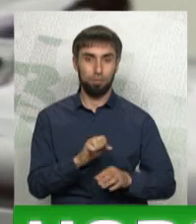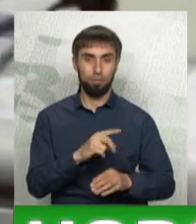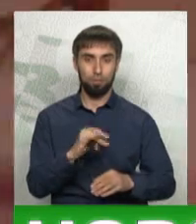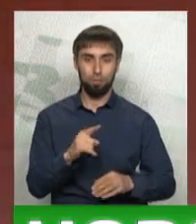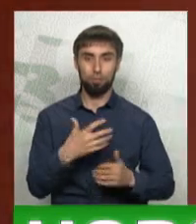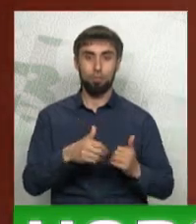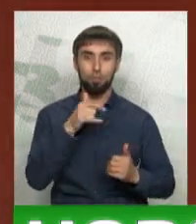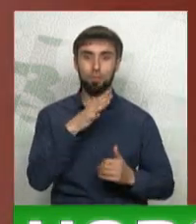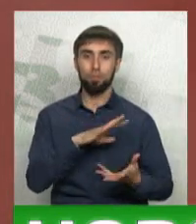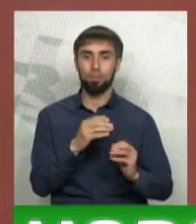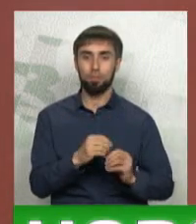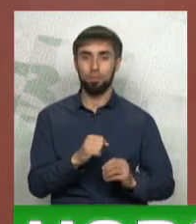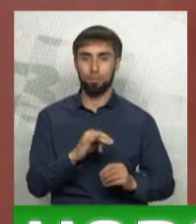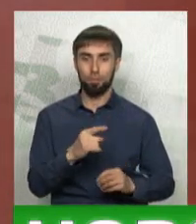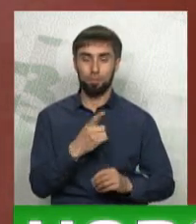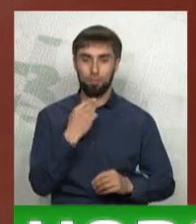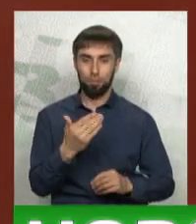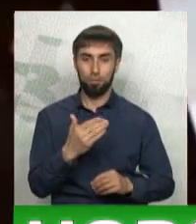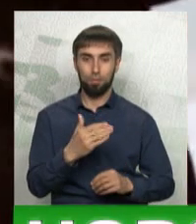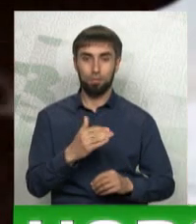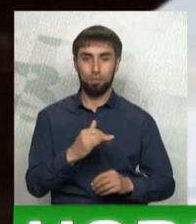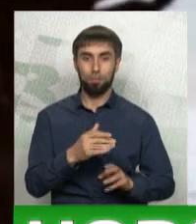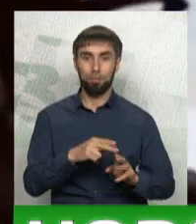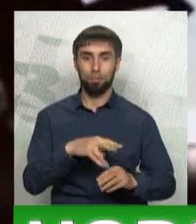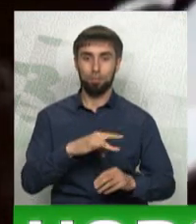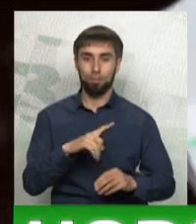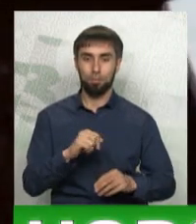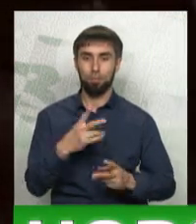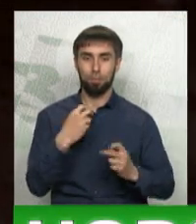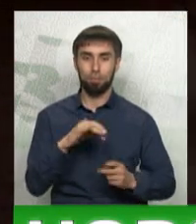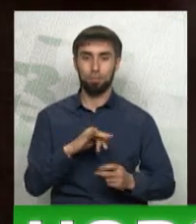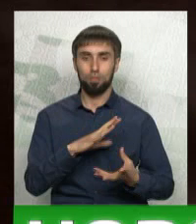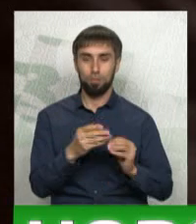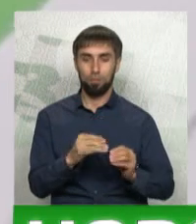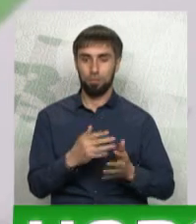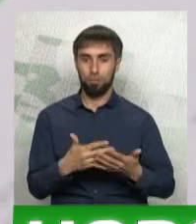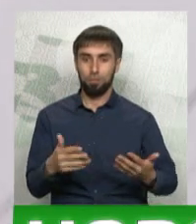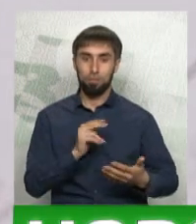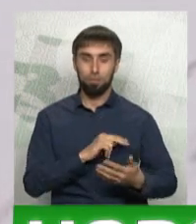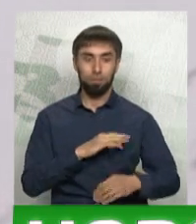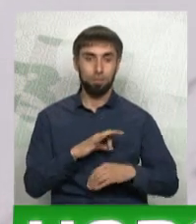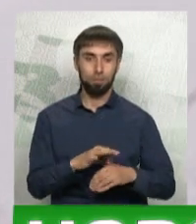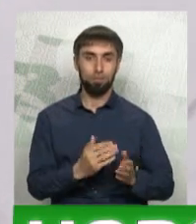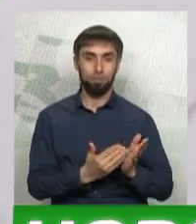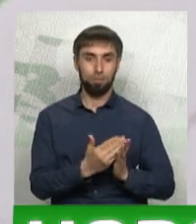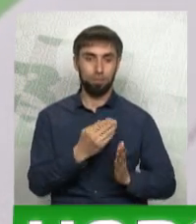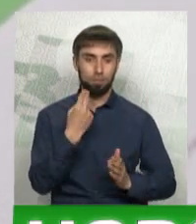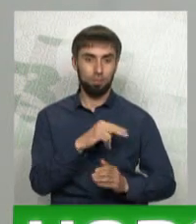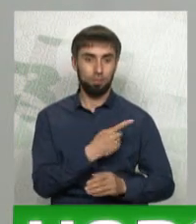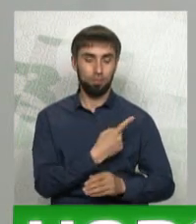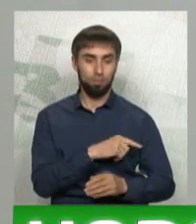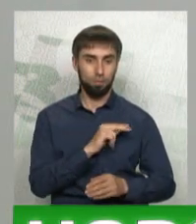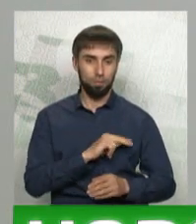анализов, среди которых общий анализ крови, уровень глюкозы в плазме, холестерол общий и другие. Работа проводится